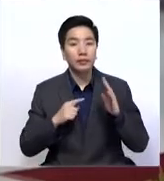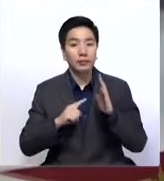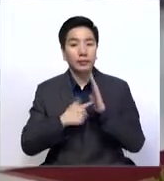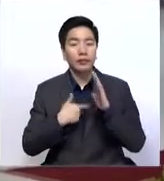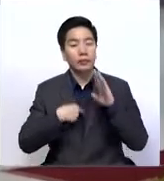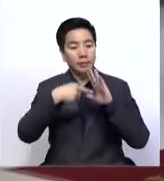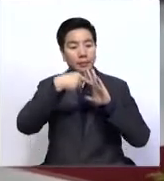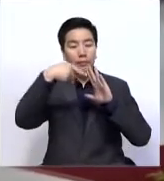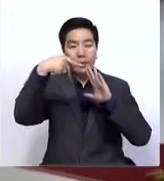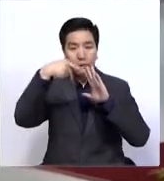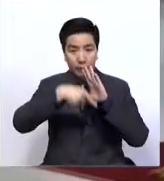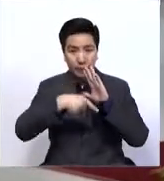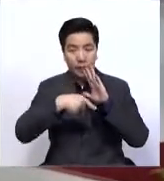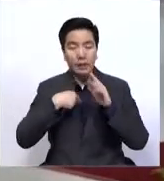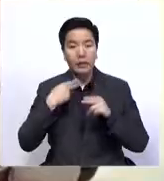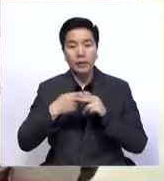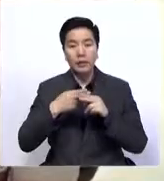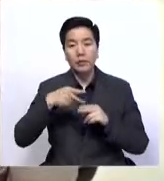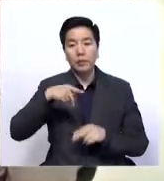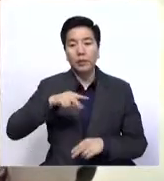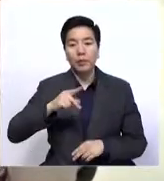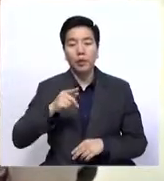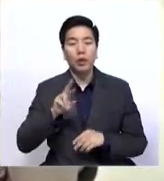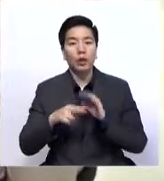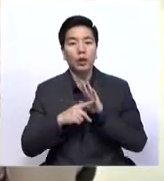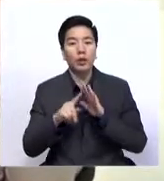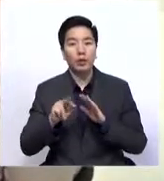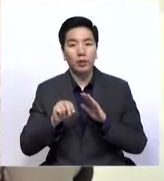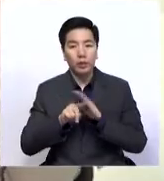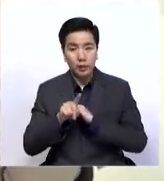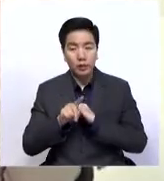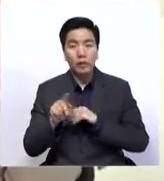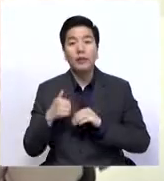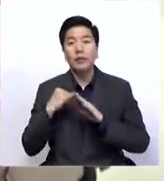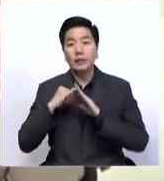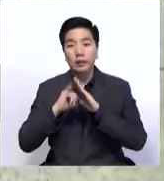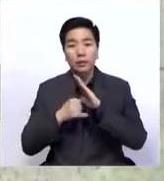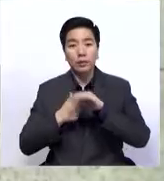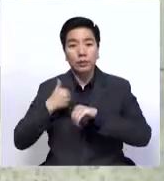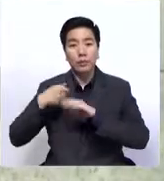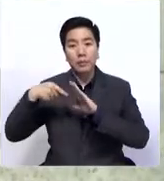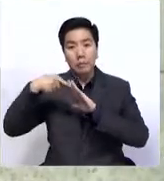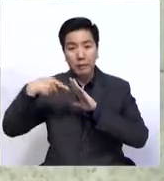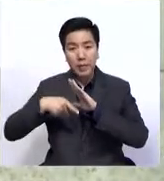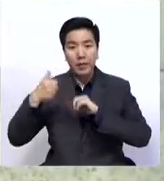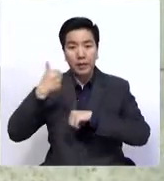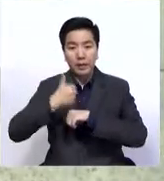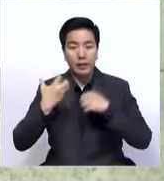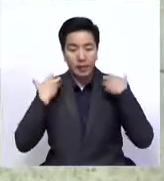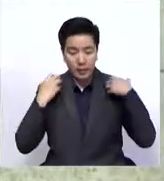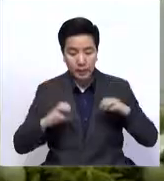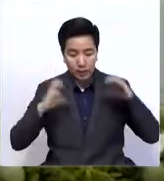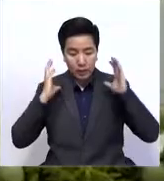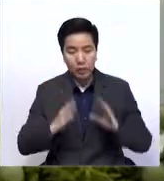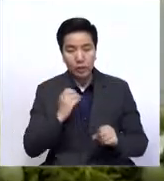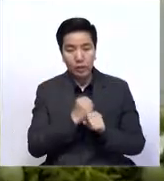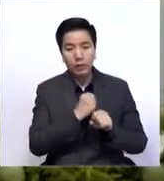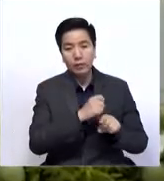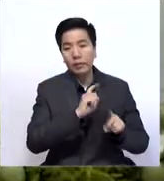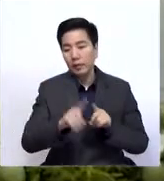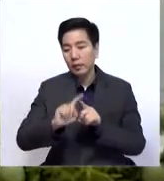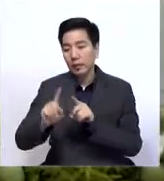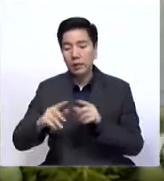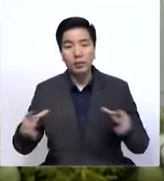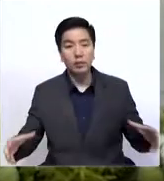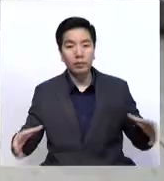เริ่มกันที่จังหวัดแพร่กันก่อนนะครับนายพงรัตน์พิอุดมรัตน์ผู้ว่าราชการจังหวัดแพร่นำคณะข้าราชการประชาชนทุกหมู่เหล่าท